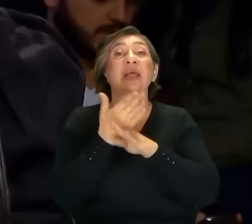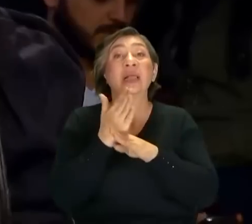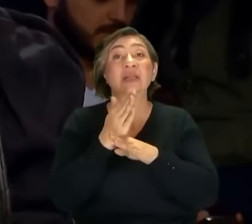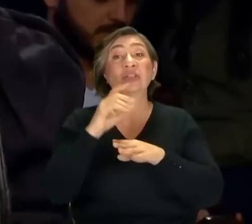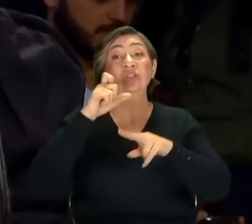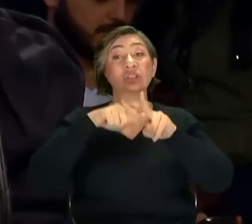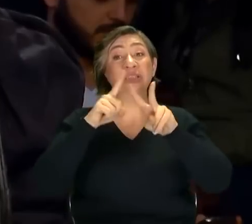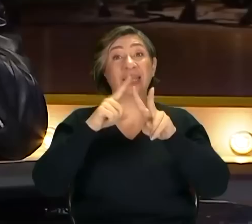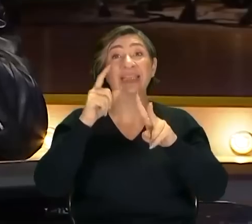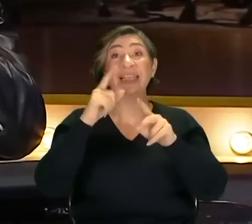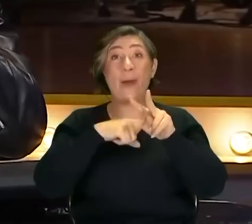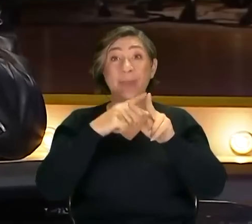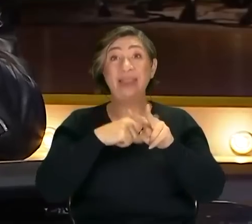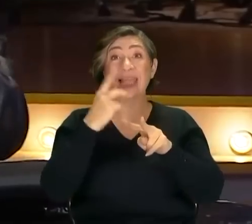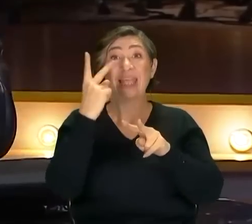Can Yaman